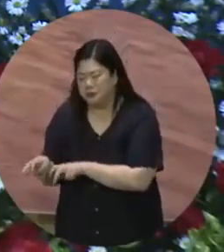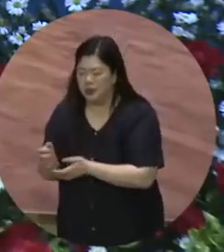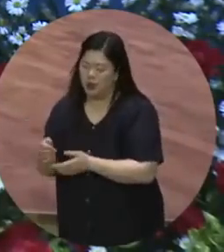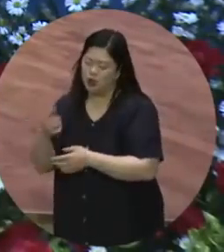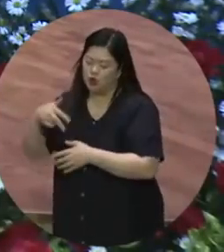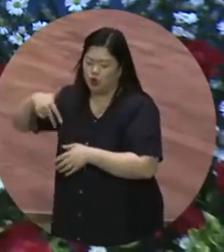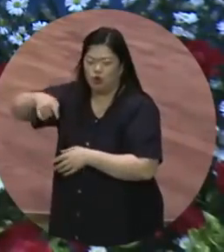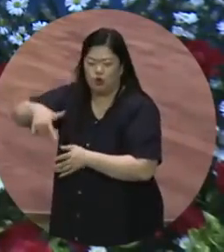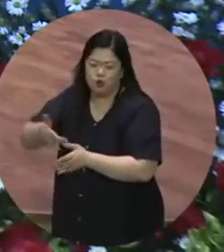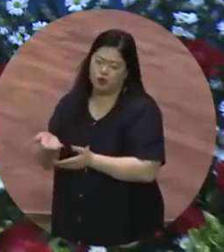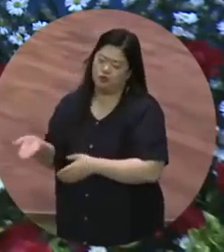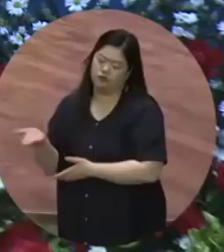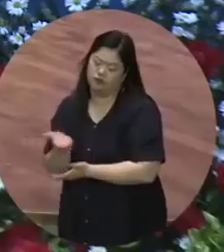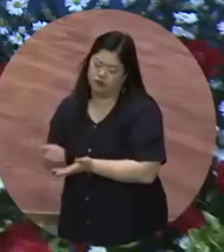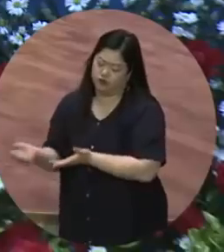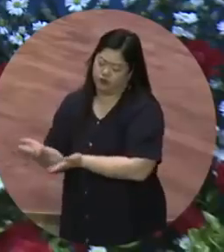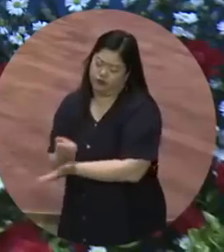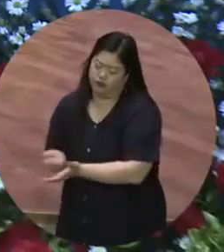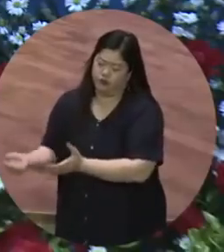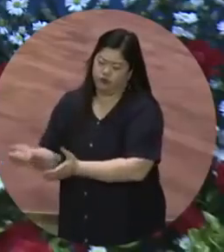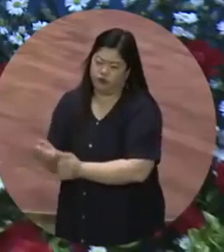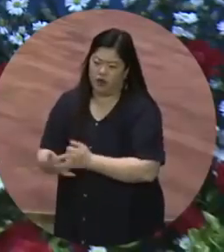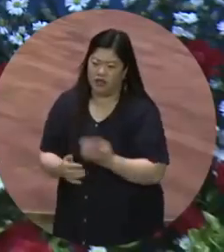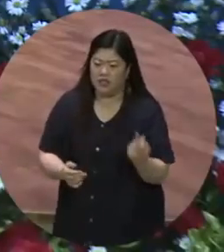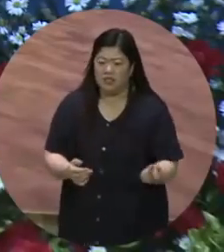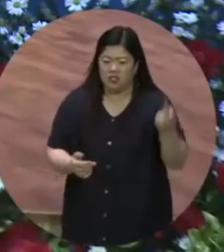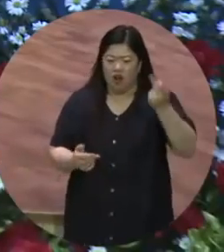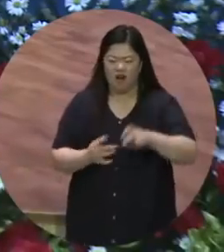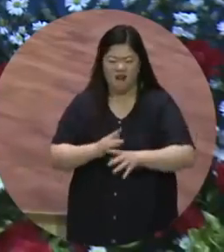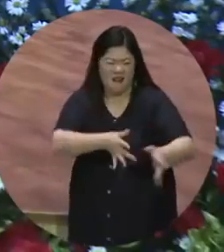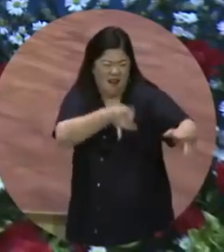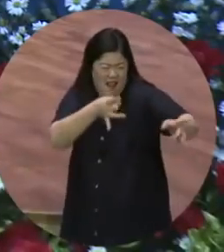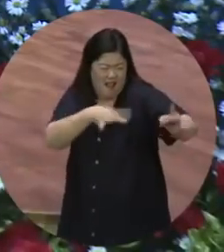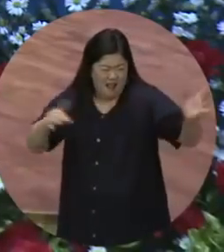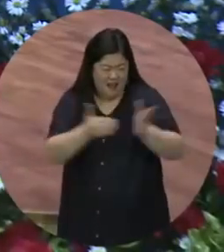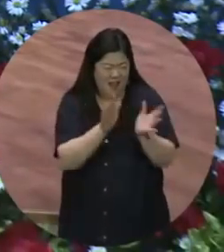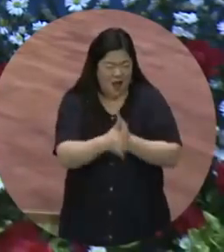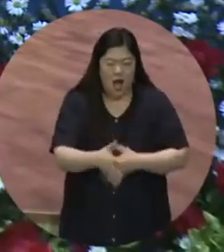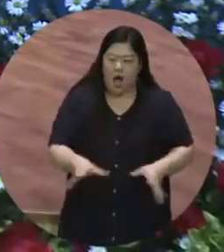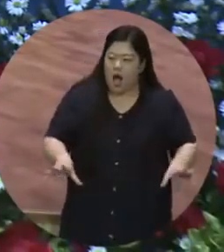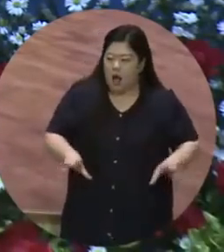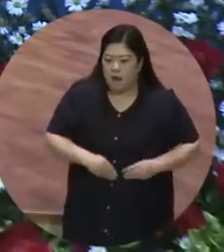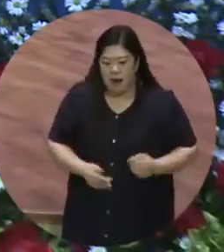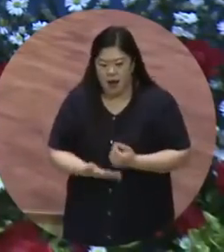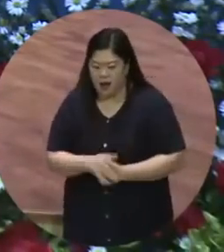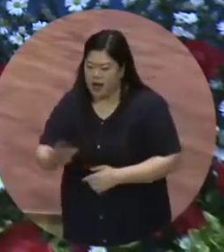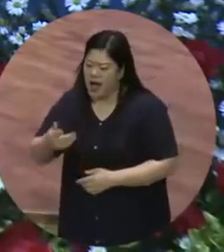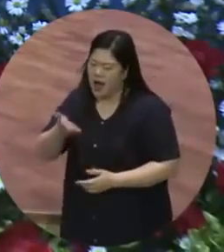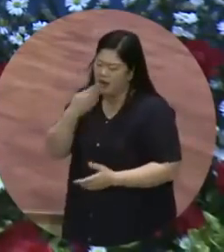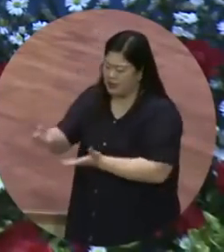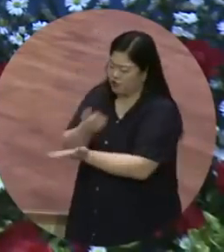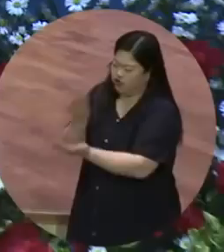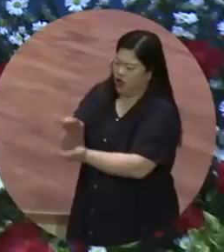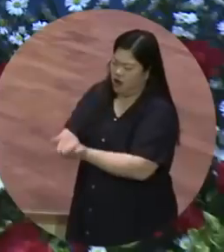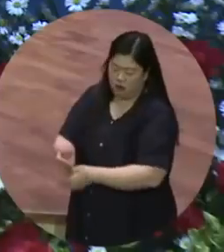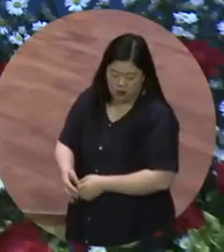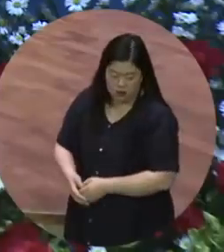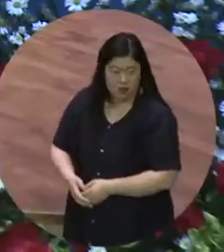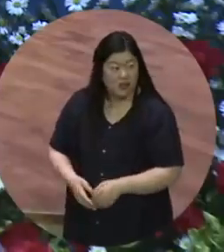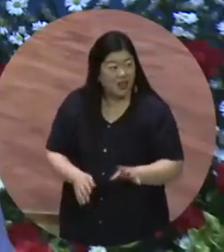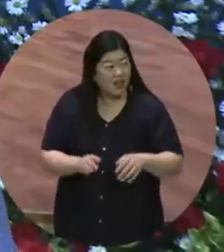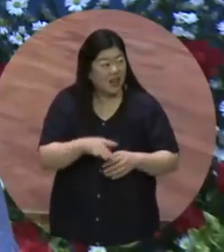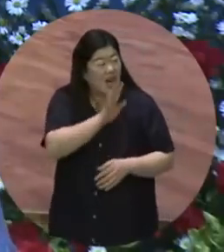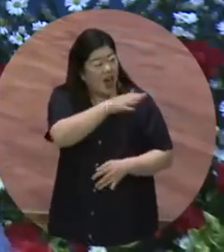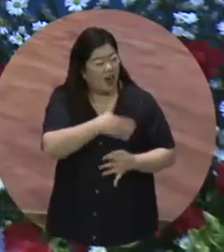쓰고 있단 말이에요. 사냥하고 돌아오니까 얼마나 피곤하고 배가 고파요. 배가 고프니까 팥죽 좀 달라. 그러니까 야곱이,